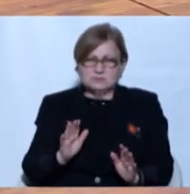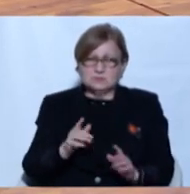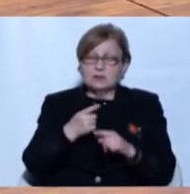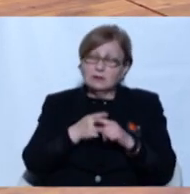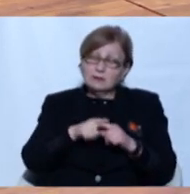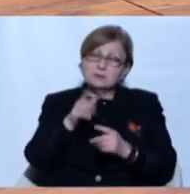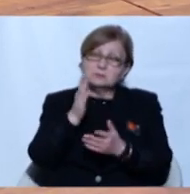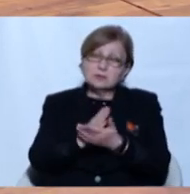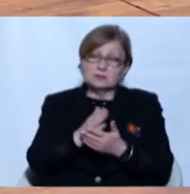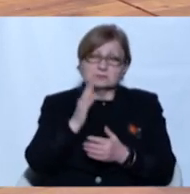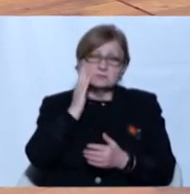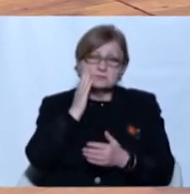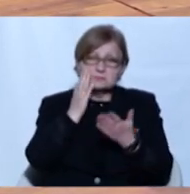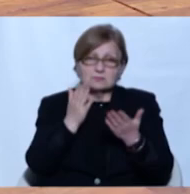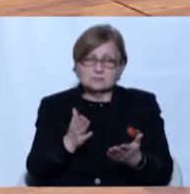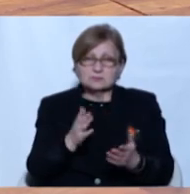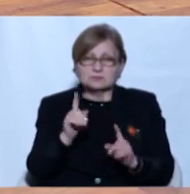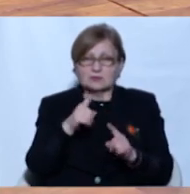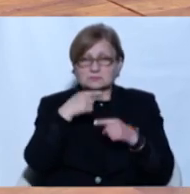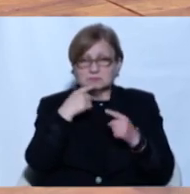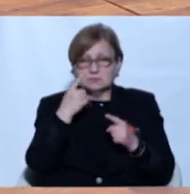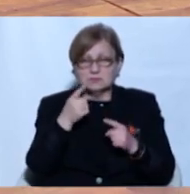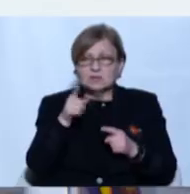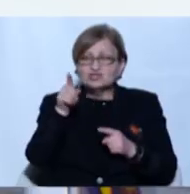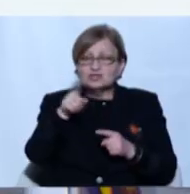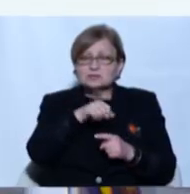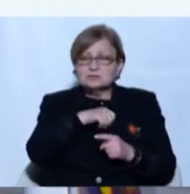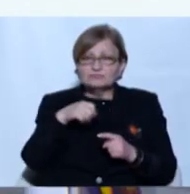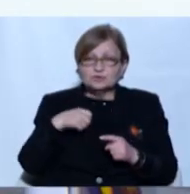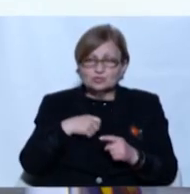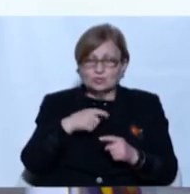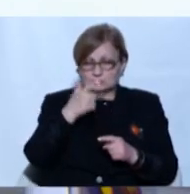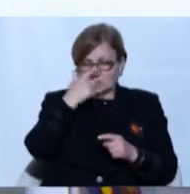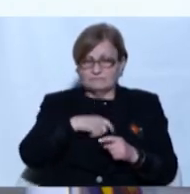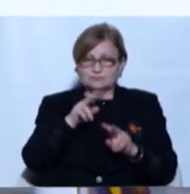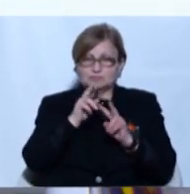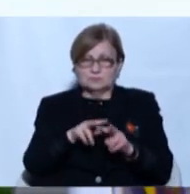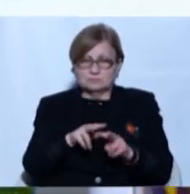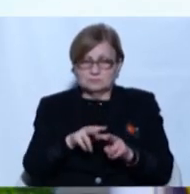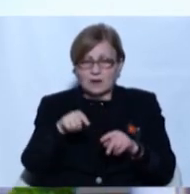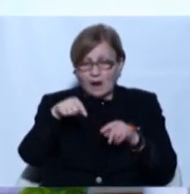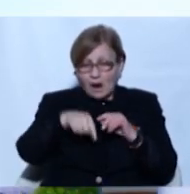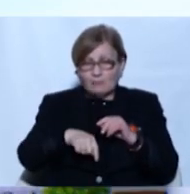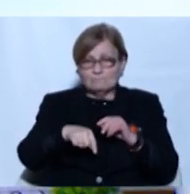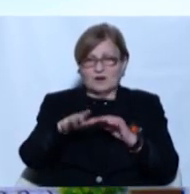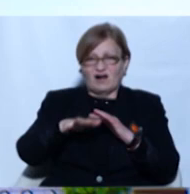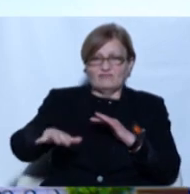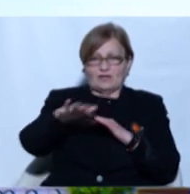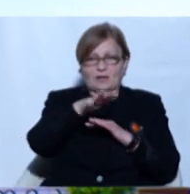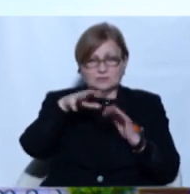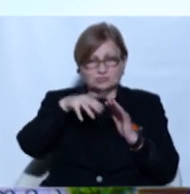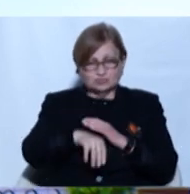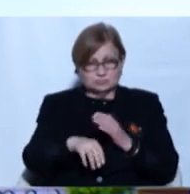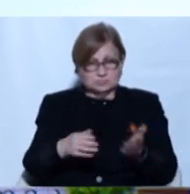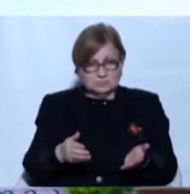სწორედ ის, რაცაც ამოსო, შენ უნდა მიხედო შენს თავს ამ ქვეყანაში, მერე უნდა მიხედო შენს